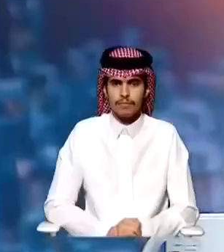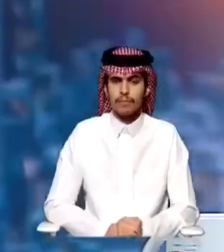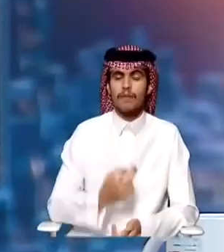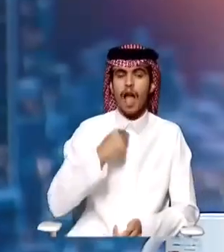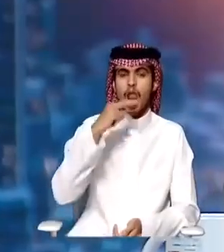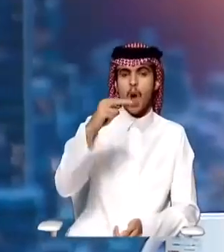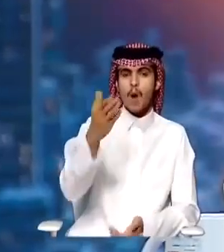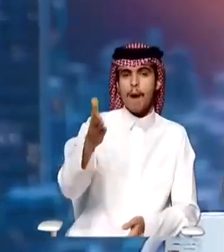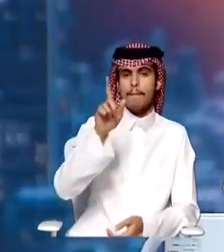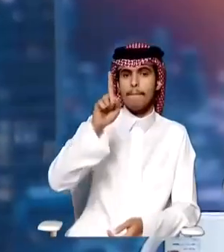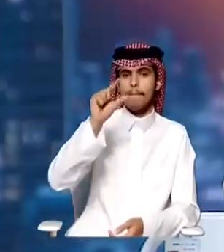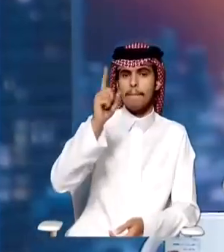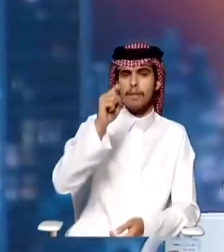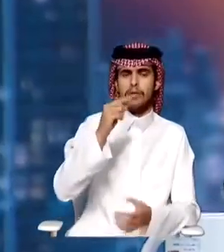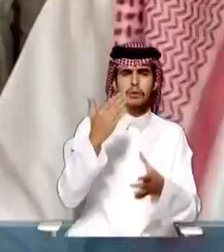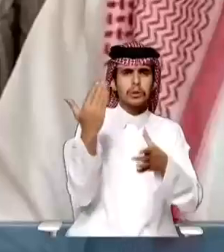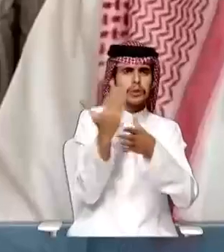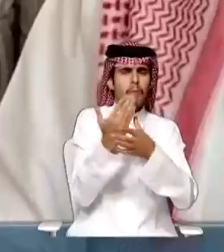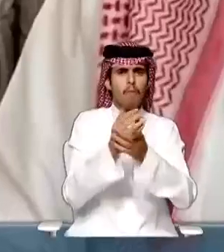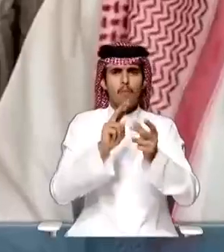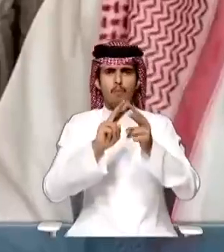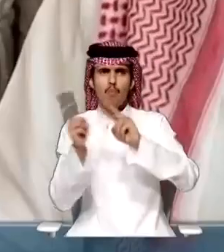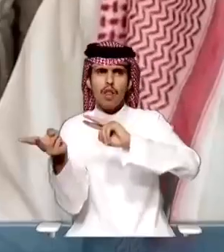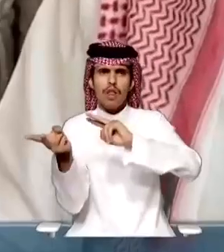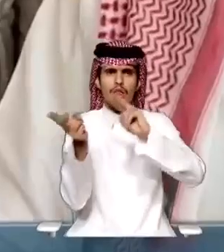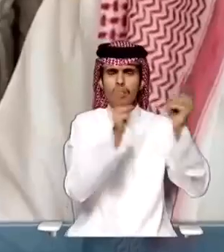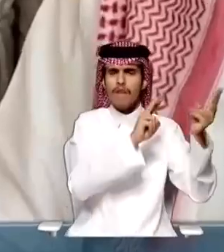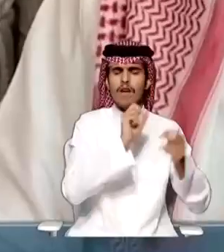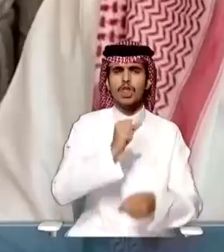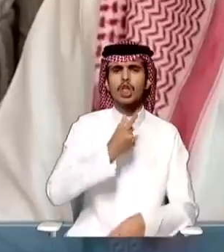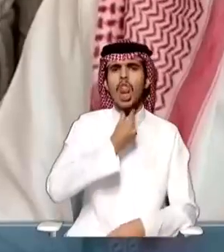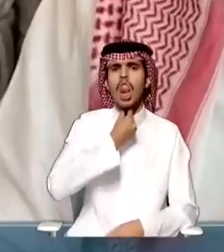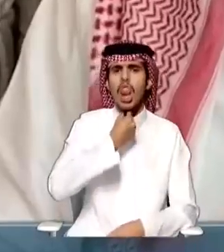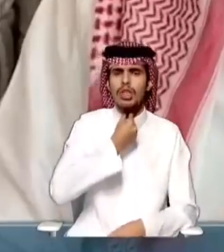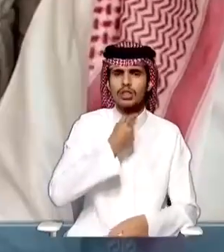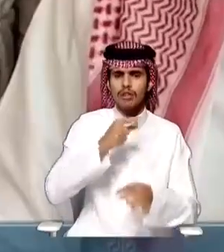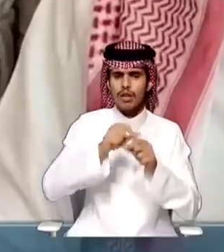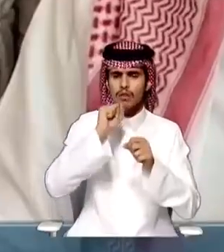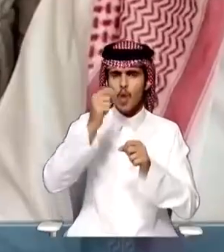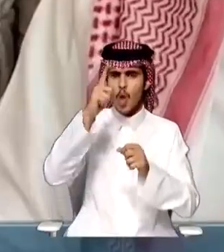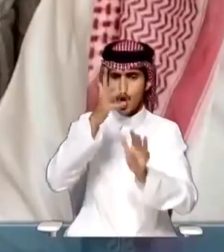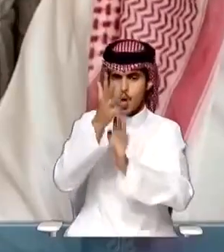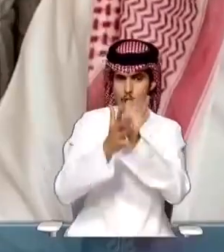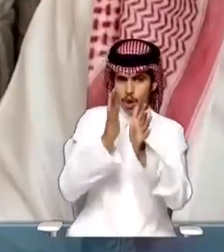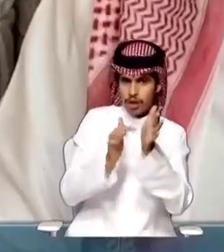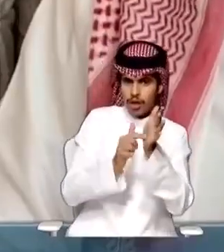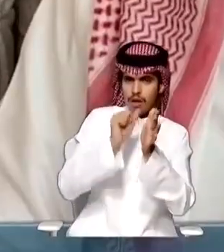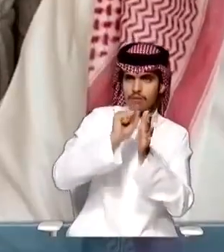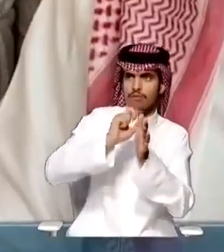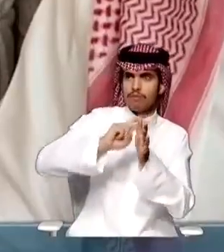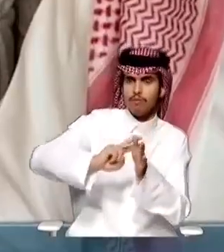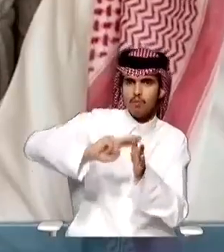ليش تختلف لهجه يعني لغه الاشاره في السعوديه على حسب